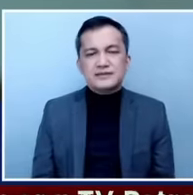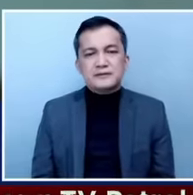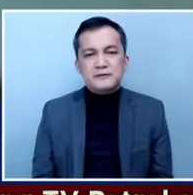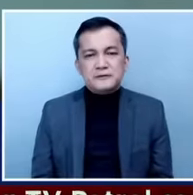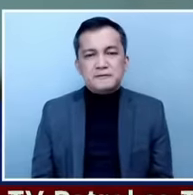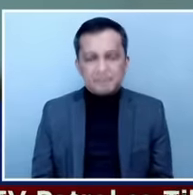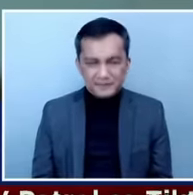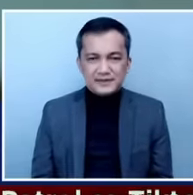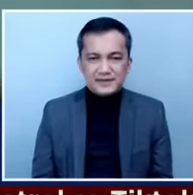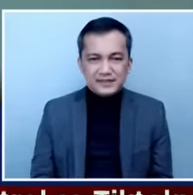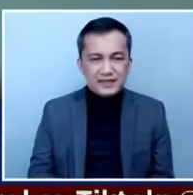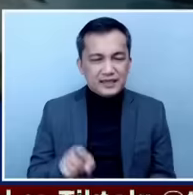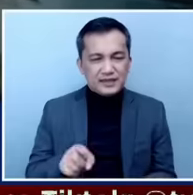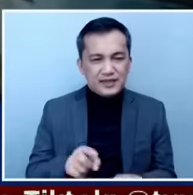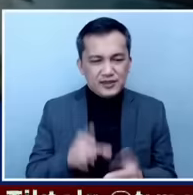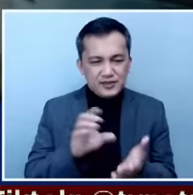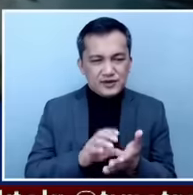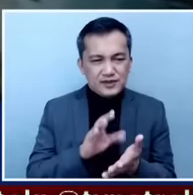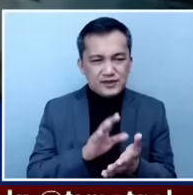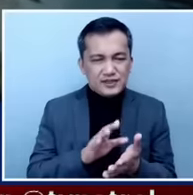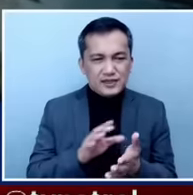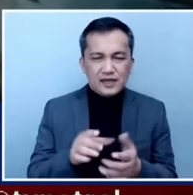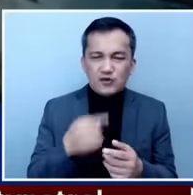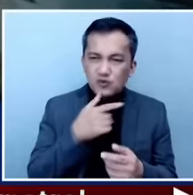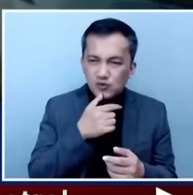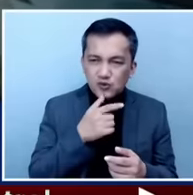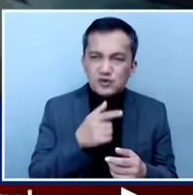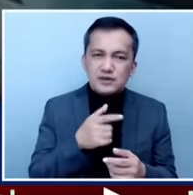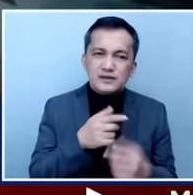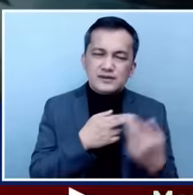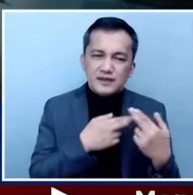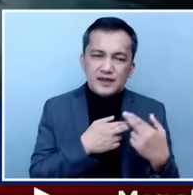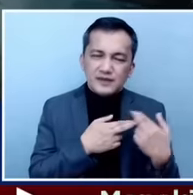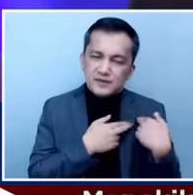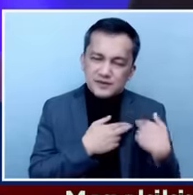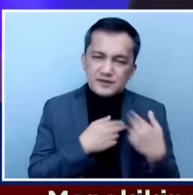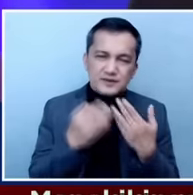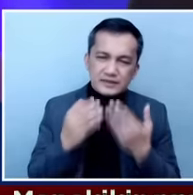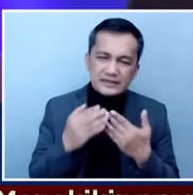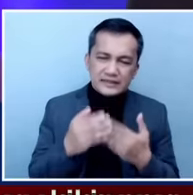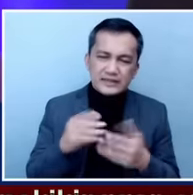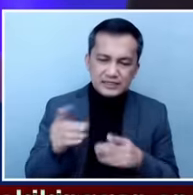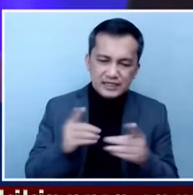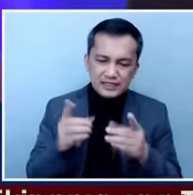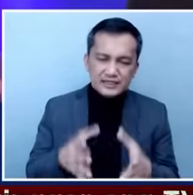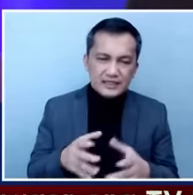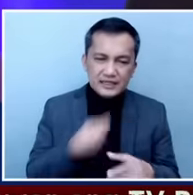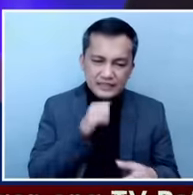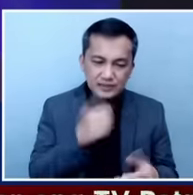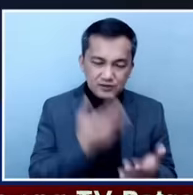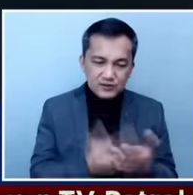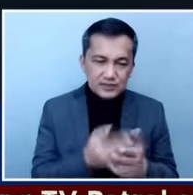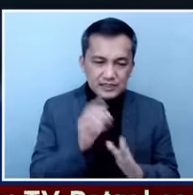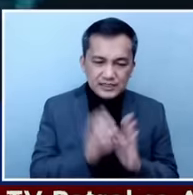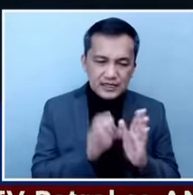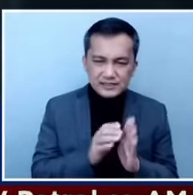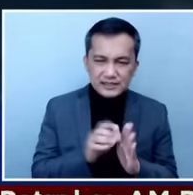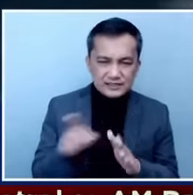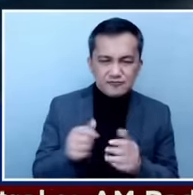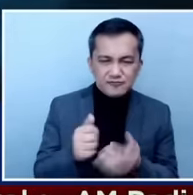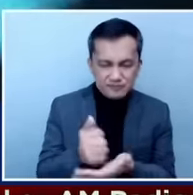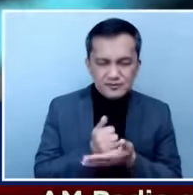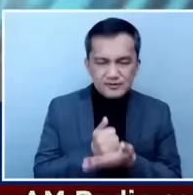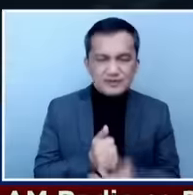yung credits dito is because of sila Direk and all that. I wouldn't be able to be good at this character without him.